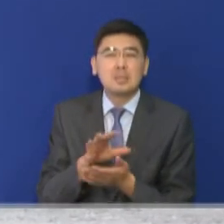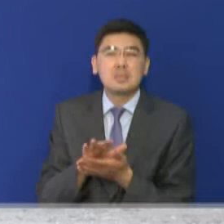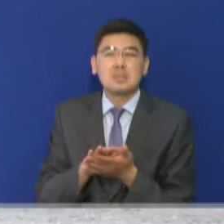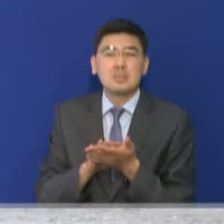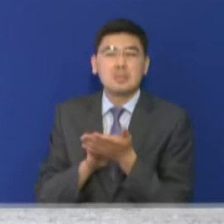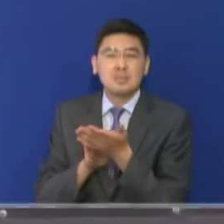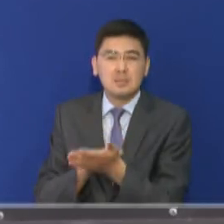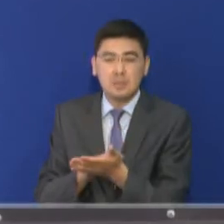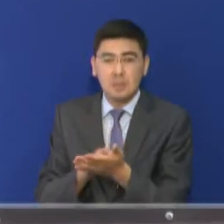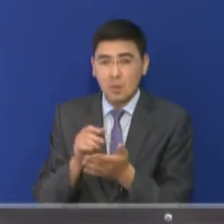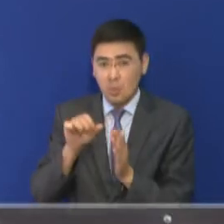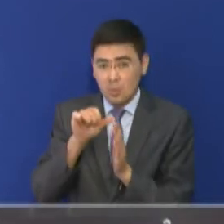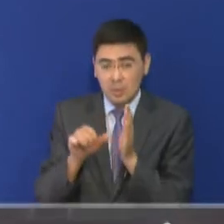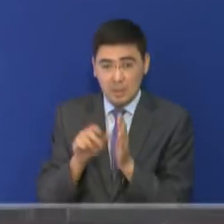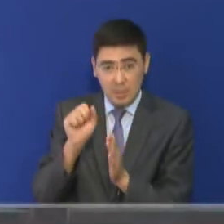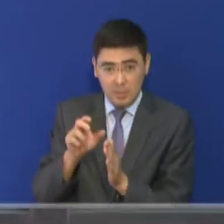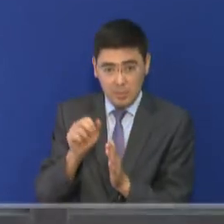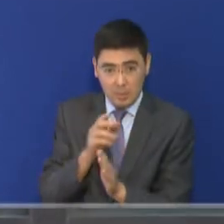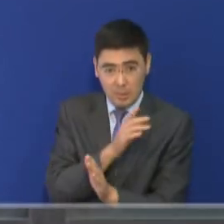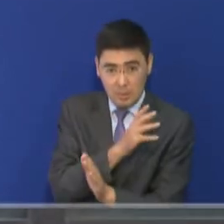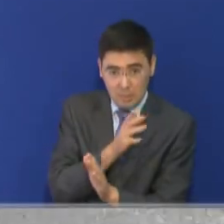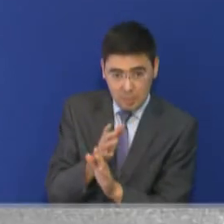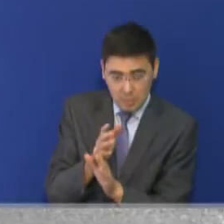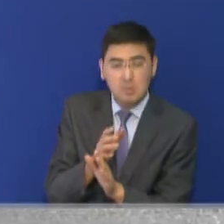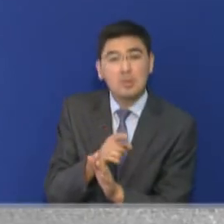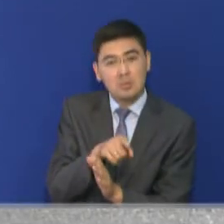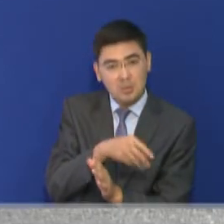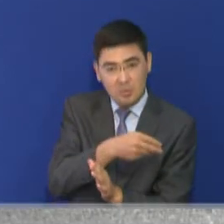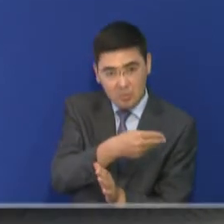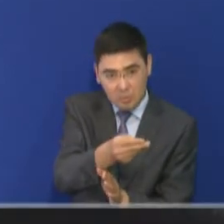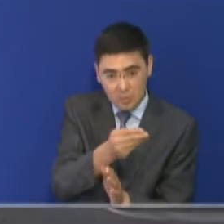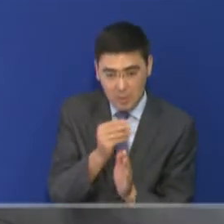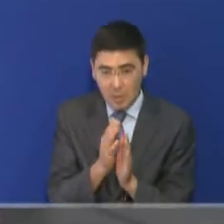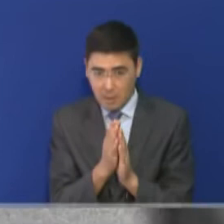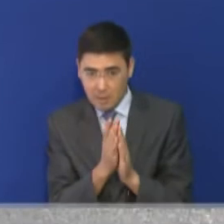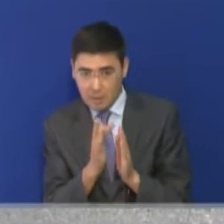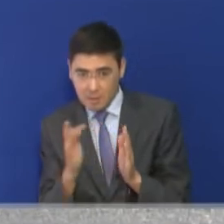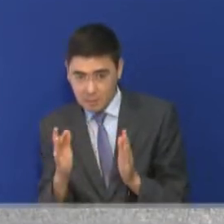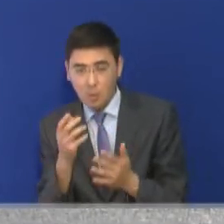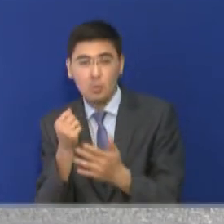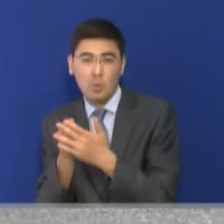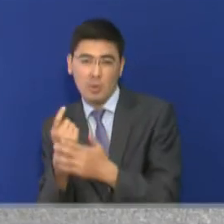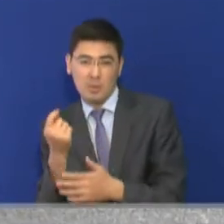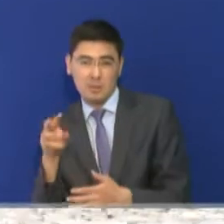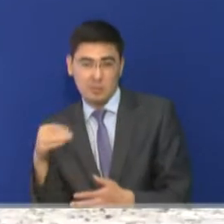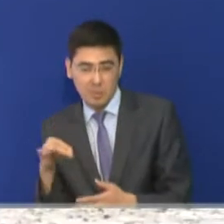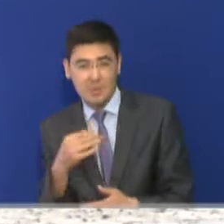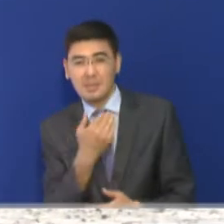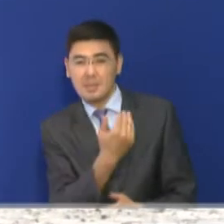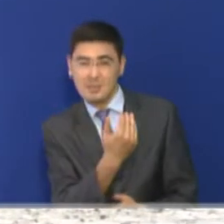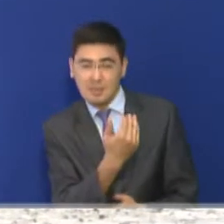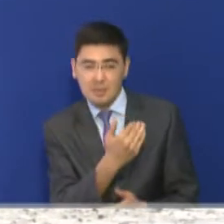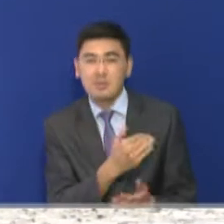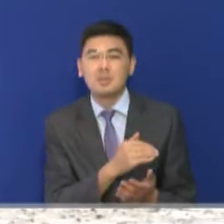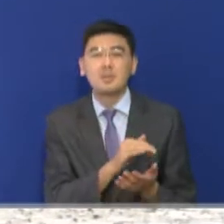айында, яғни 16 сәуірге дейін тапсырғандар алды. Ал 11 мамырға дейін тапсырылған өтініштер міндетті түрде қаралып,